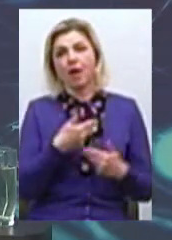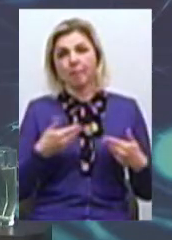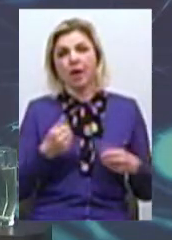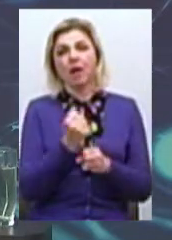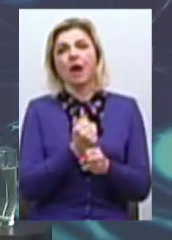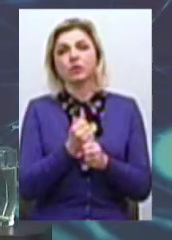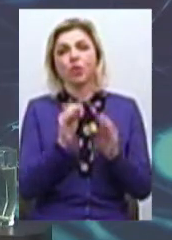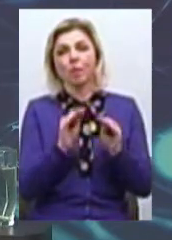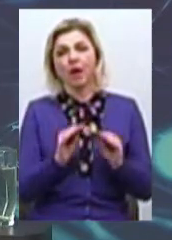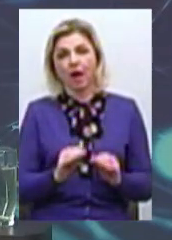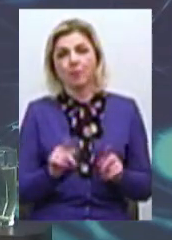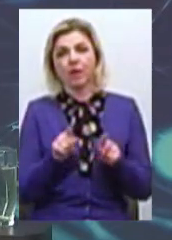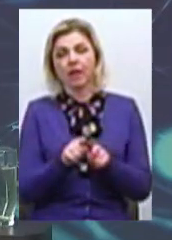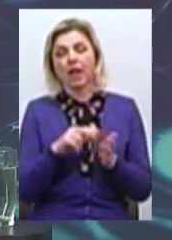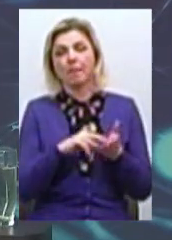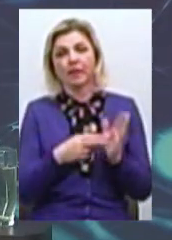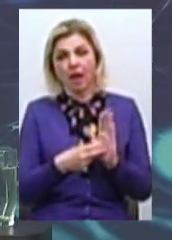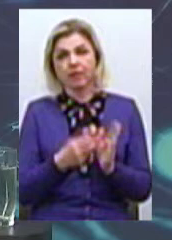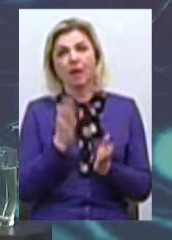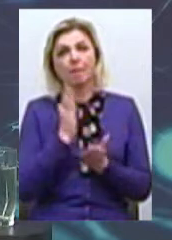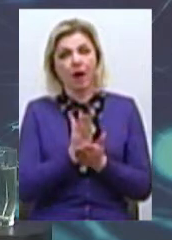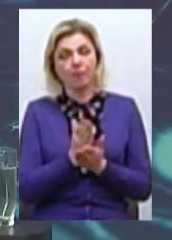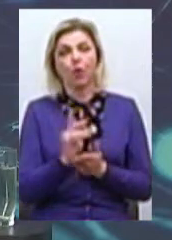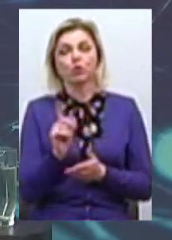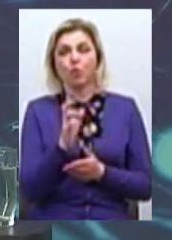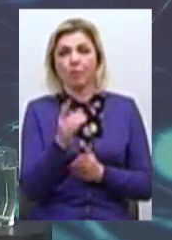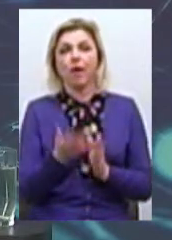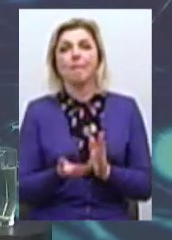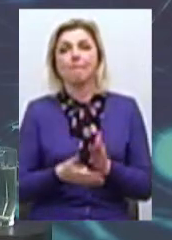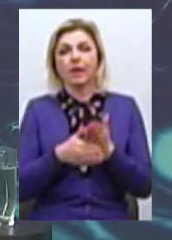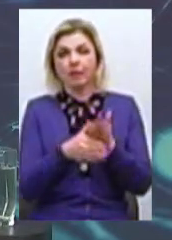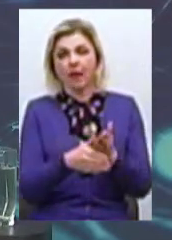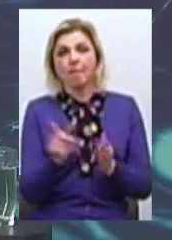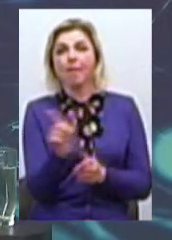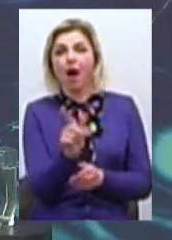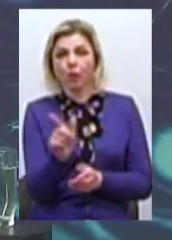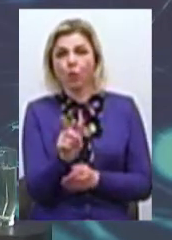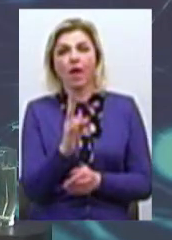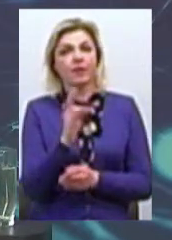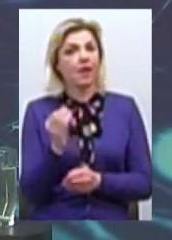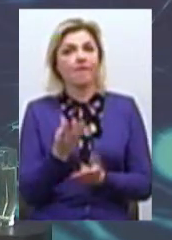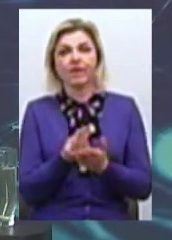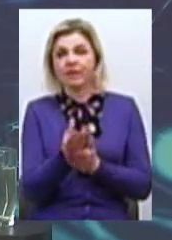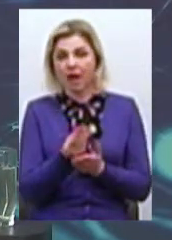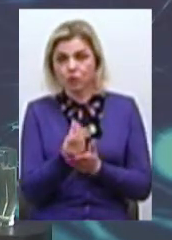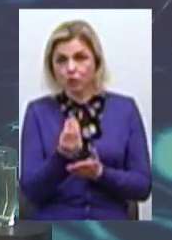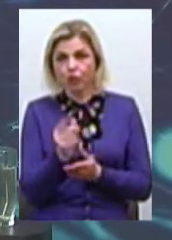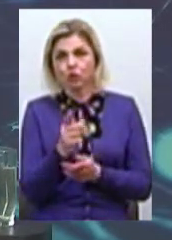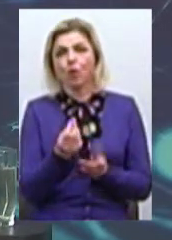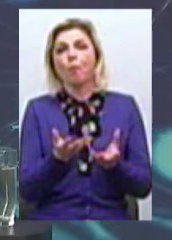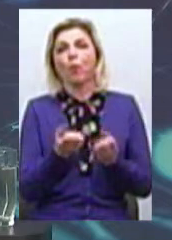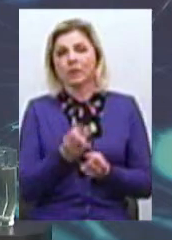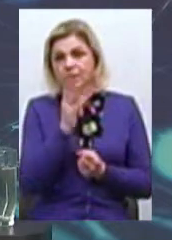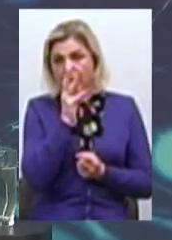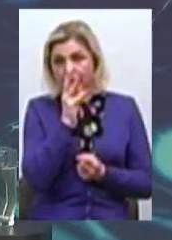такі плани, маємо, щоб підтримувати саму пару не фінансово для того, щоб отримувати